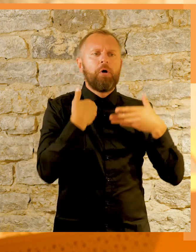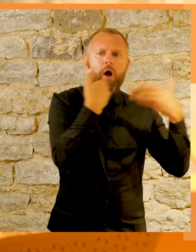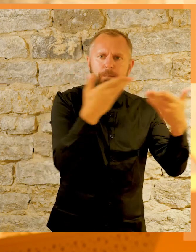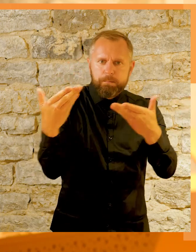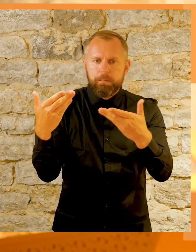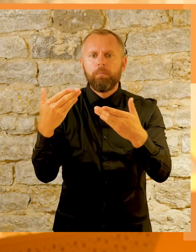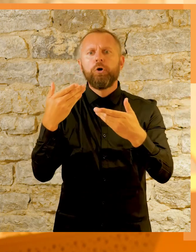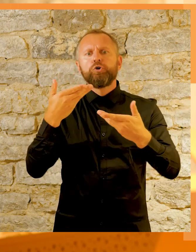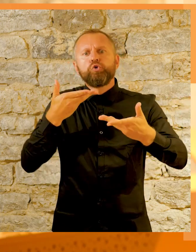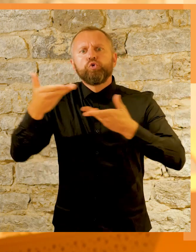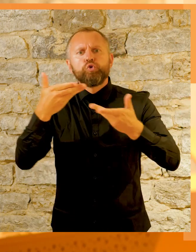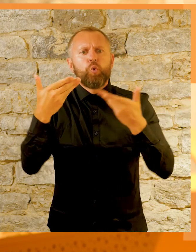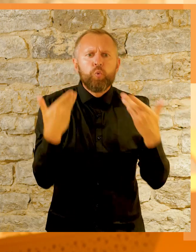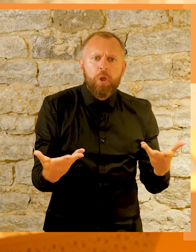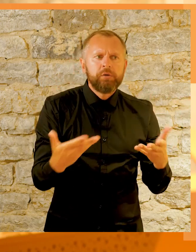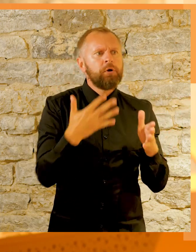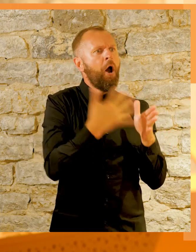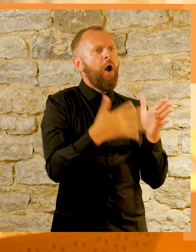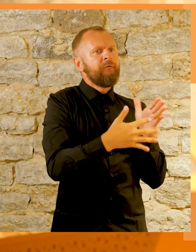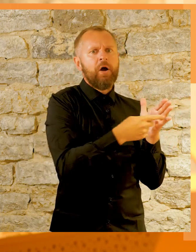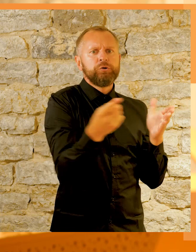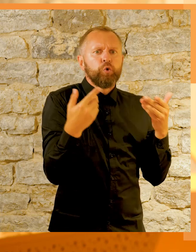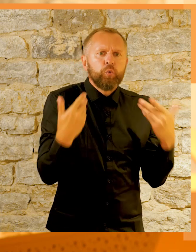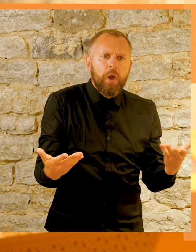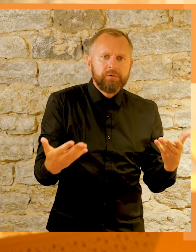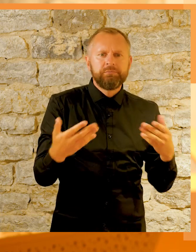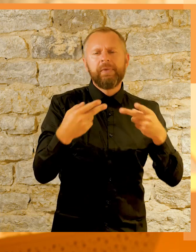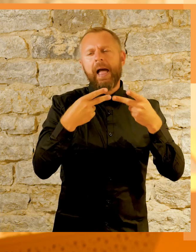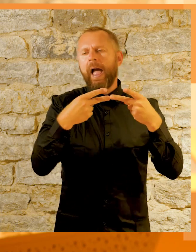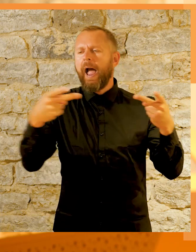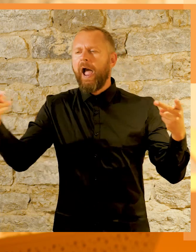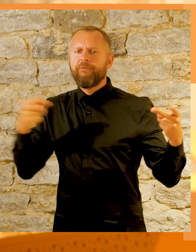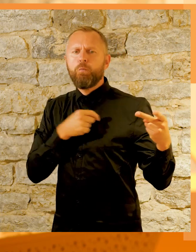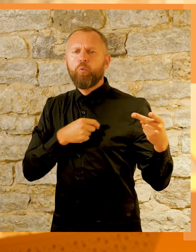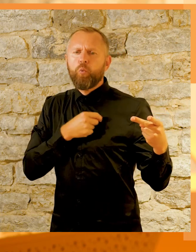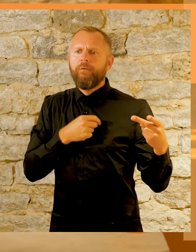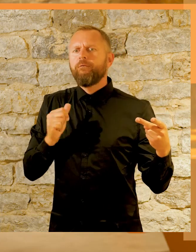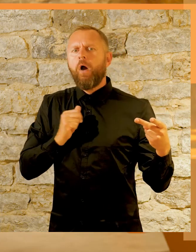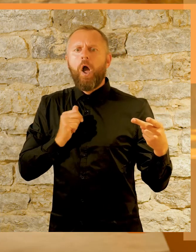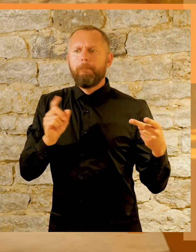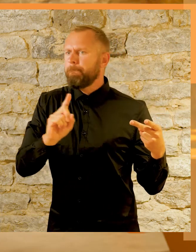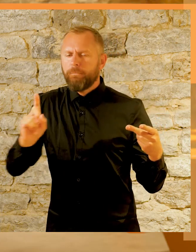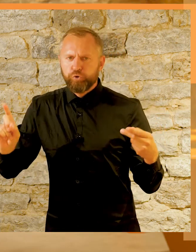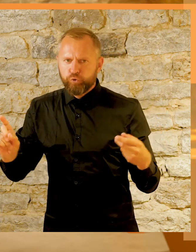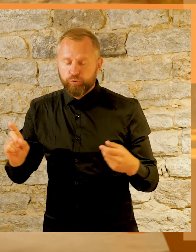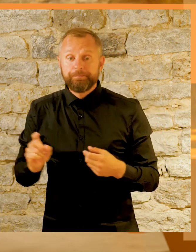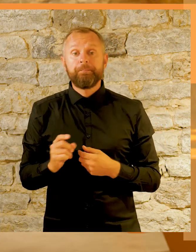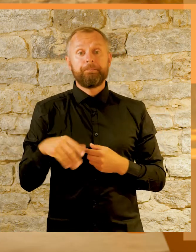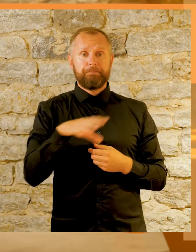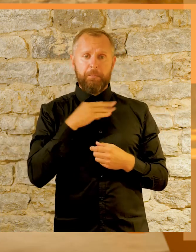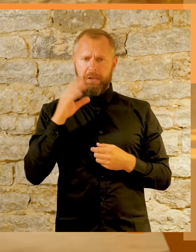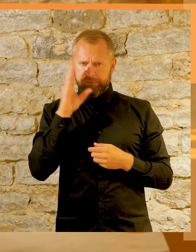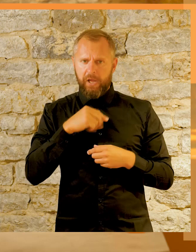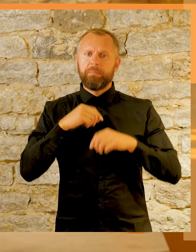või kuidas arvestada erinevate murede ja vajadustega. Meie saame